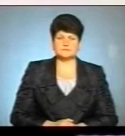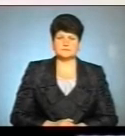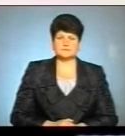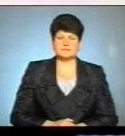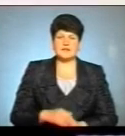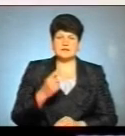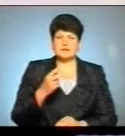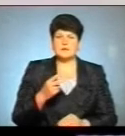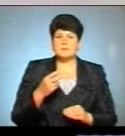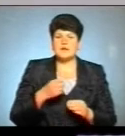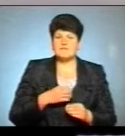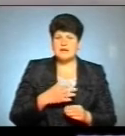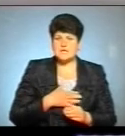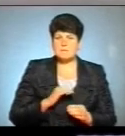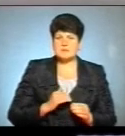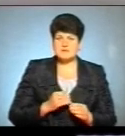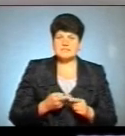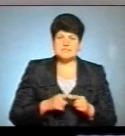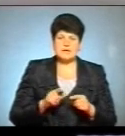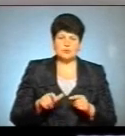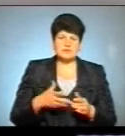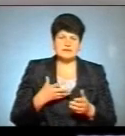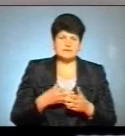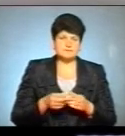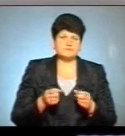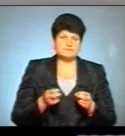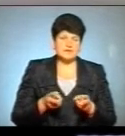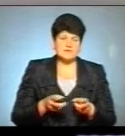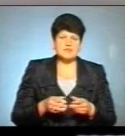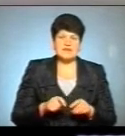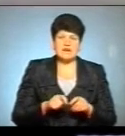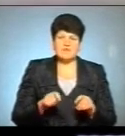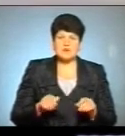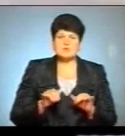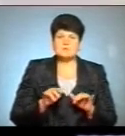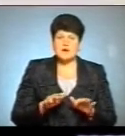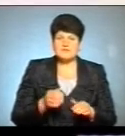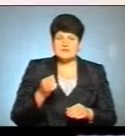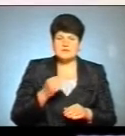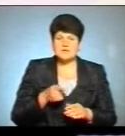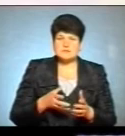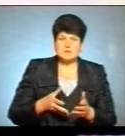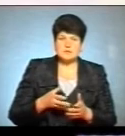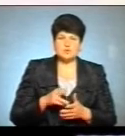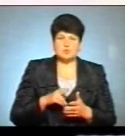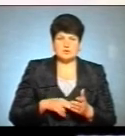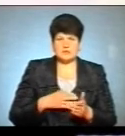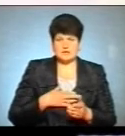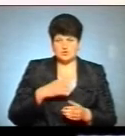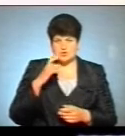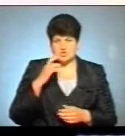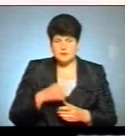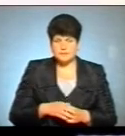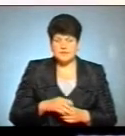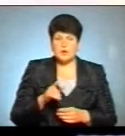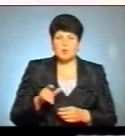Приватні підприємці – це люди, які на свій власний ризик відкривають справу, завдяки якої сплачуються податки нашу державу.